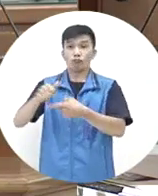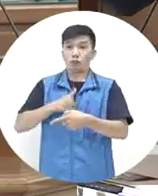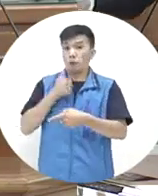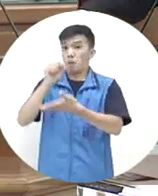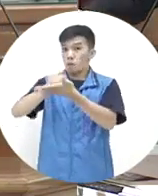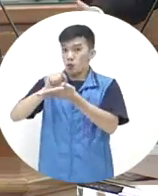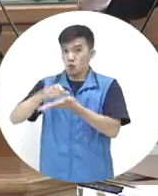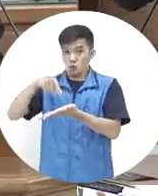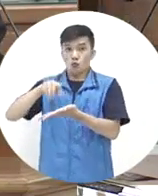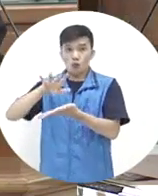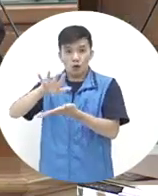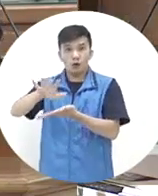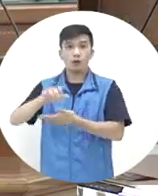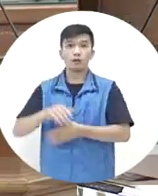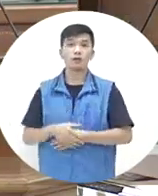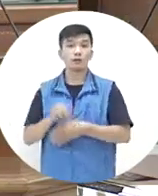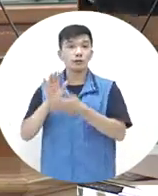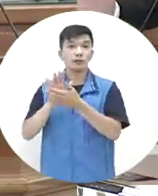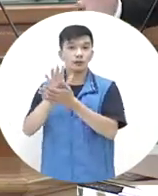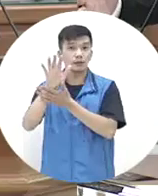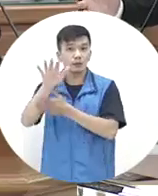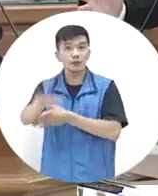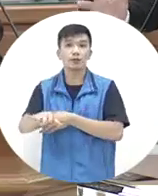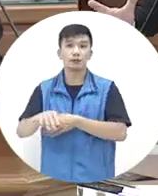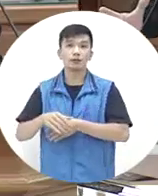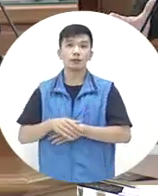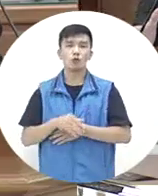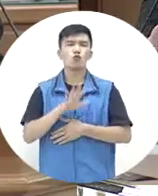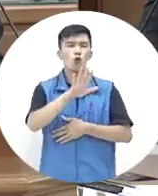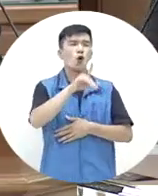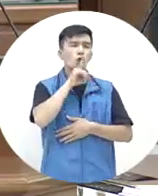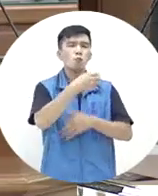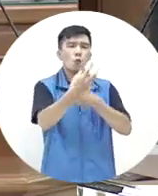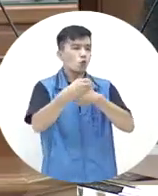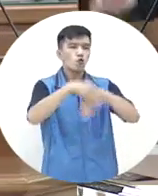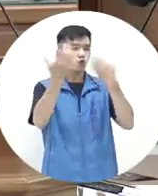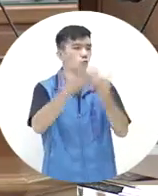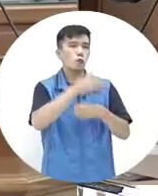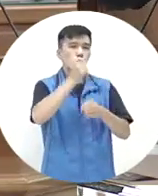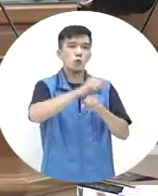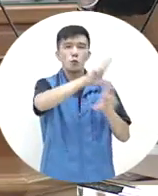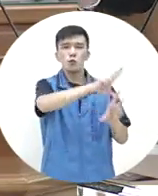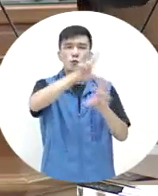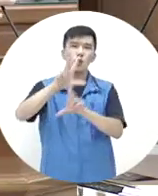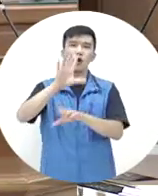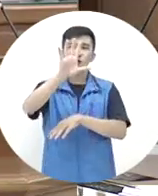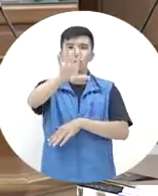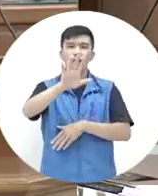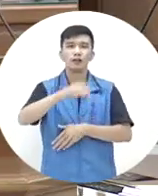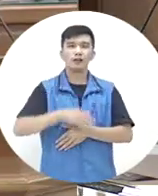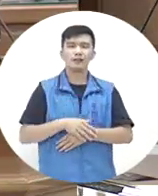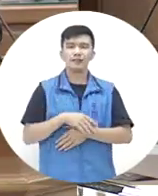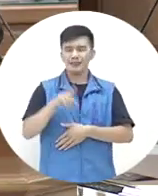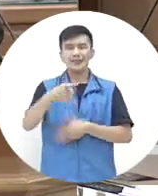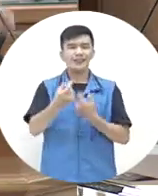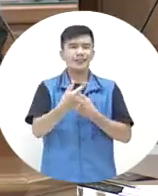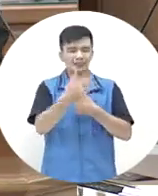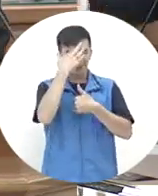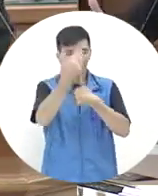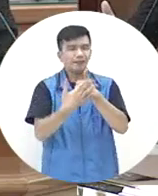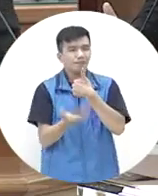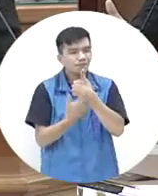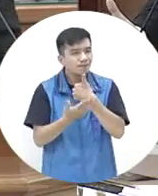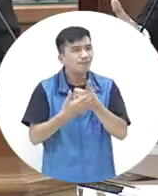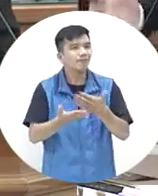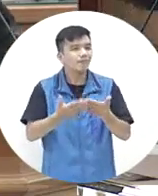未来辉瑶这个 都市计划。你讲的我拢照想去做， 高下决定啦。 你中央你个执政，你嘛甲拜托 起来，我拢无好。大中